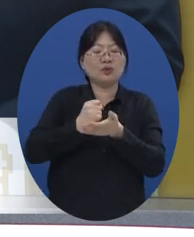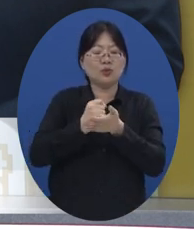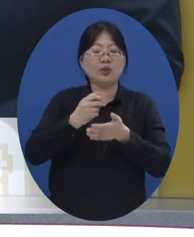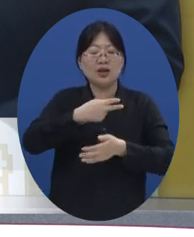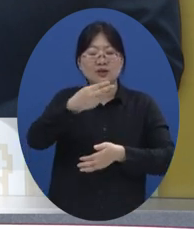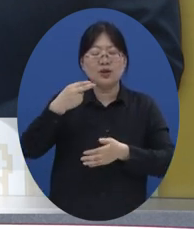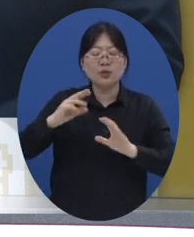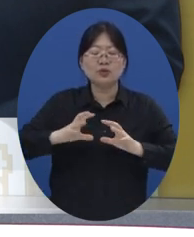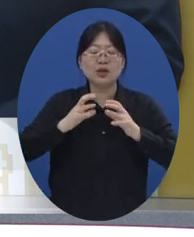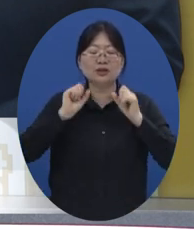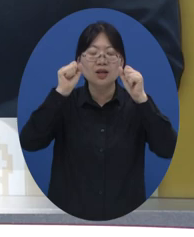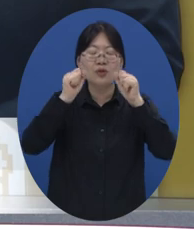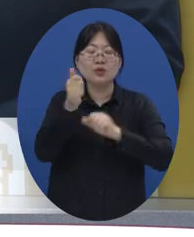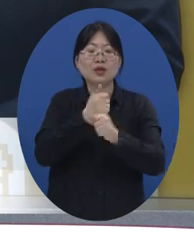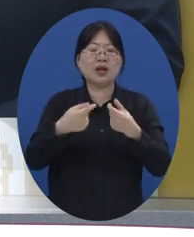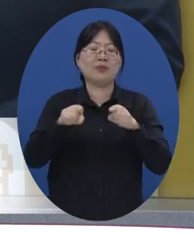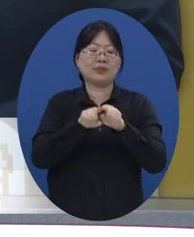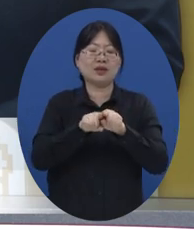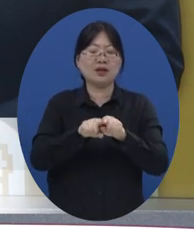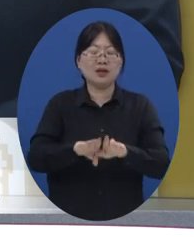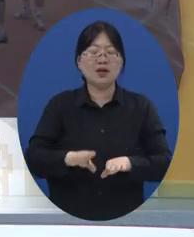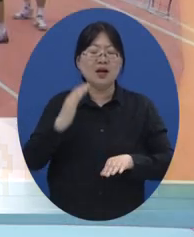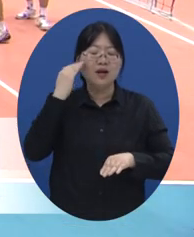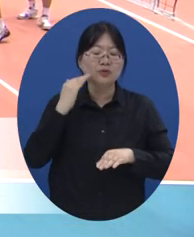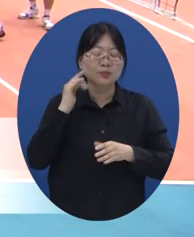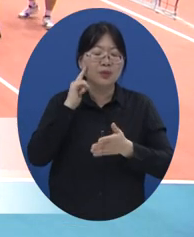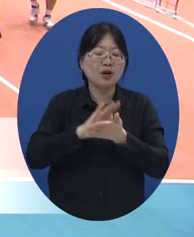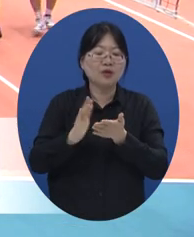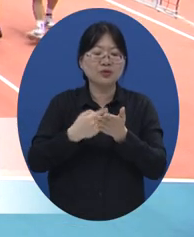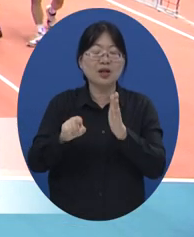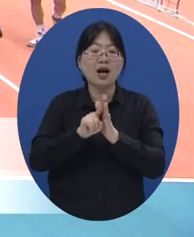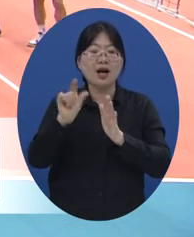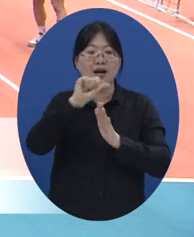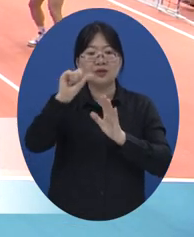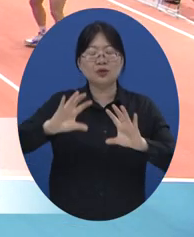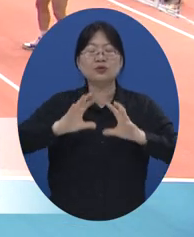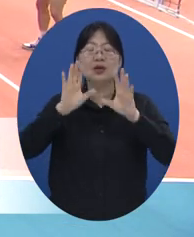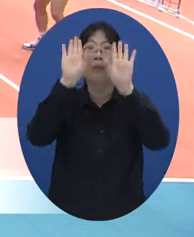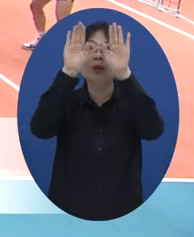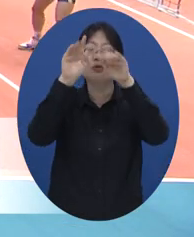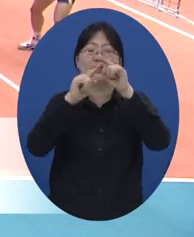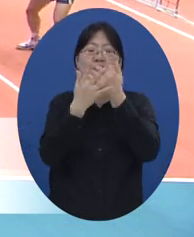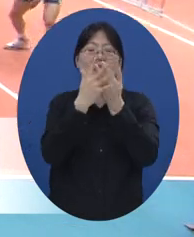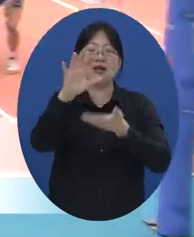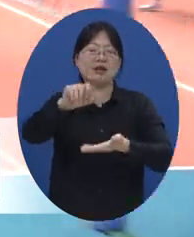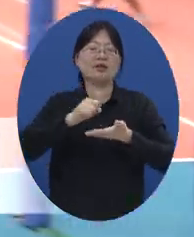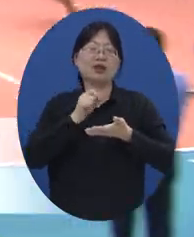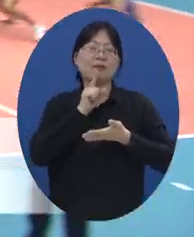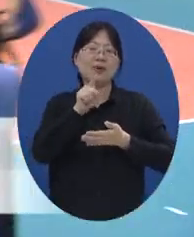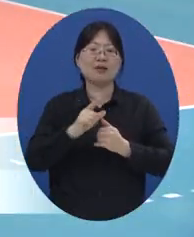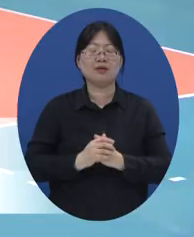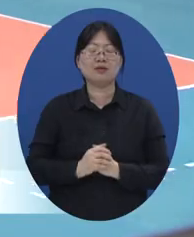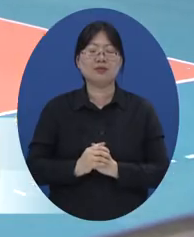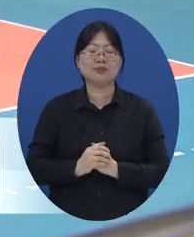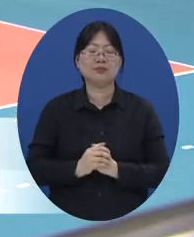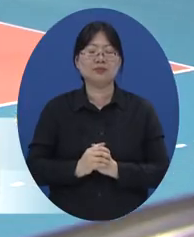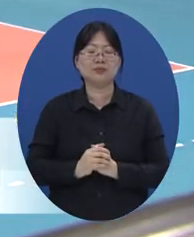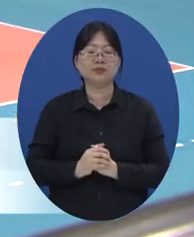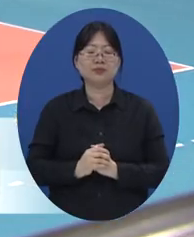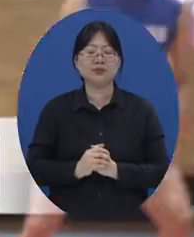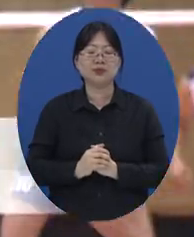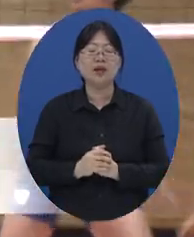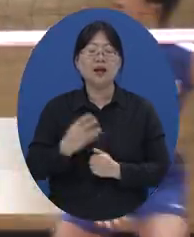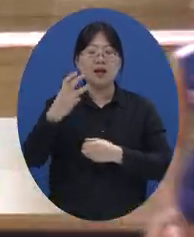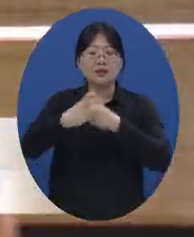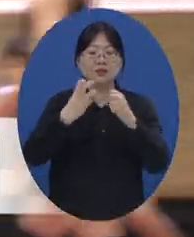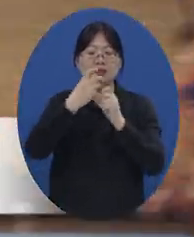인도네시아 국가체육위원회와 공동으로 한반도 평화를 위한 아시아 국제 배구 대회를 개최한다고 밝혔습니다. 한 아세안 수교 30주년